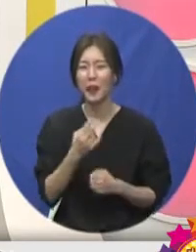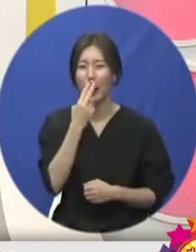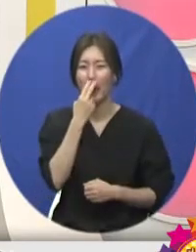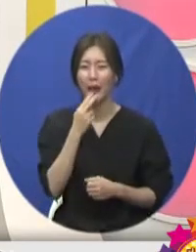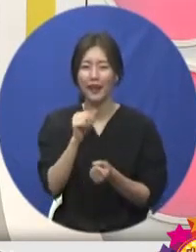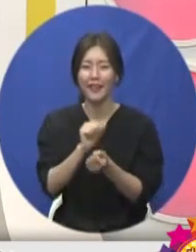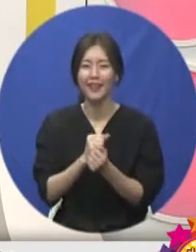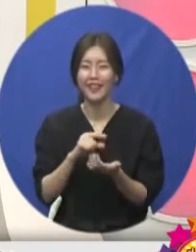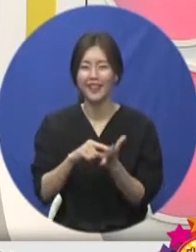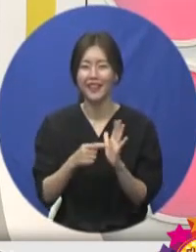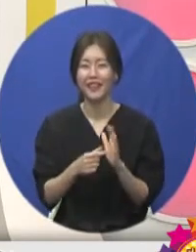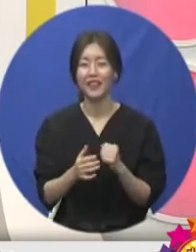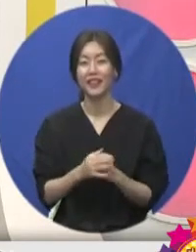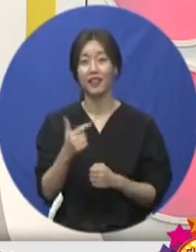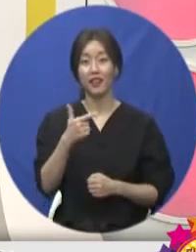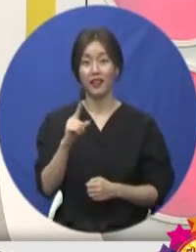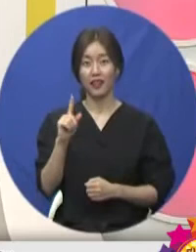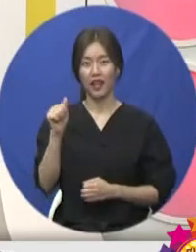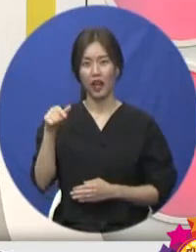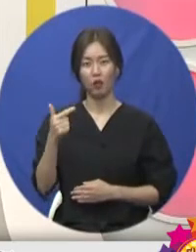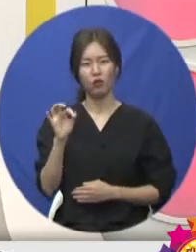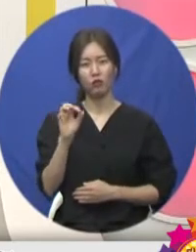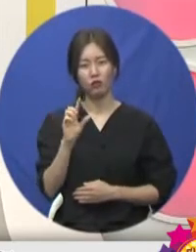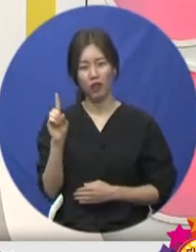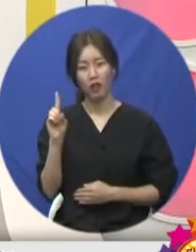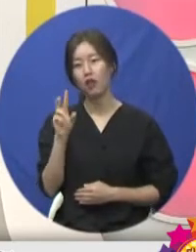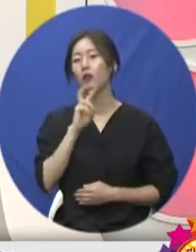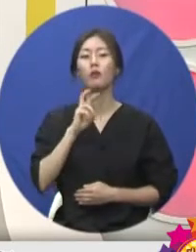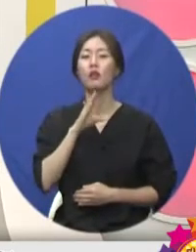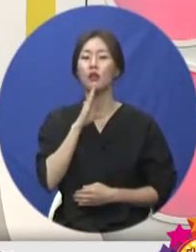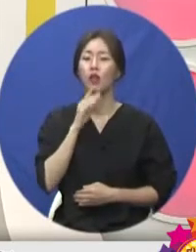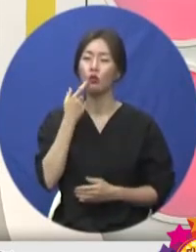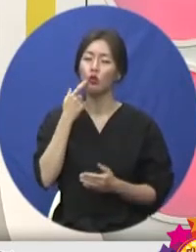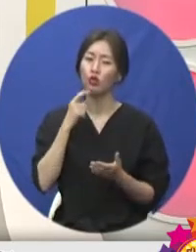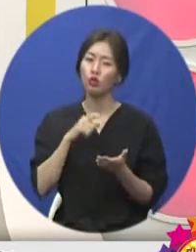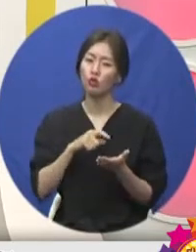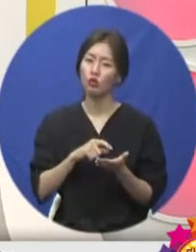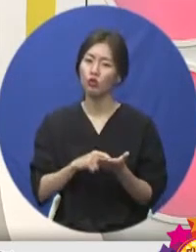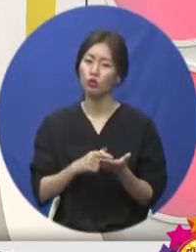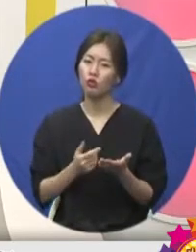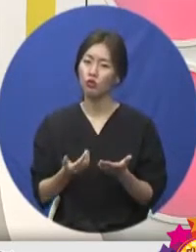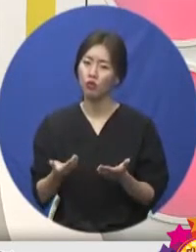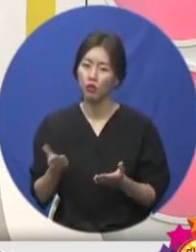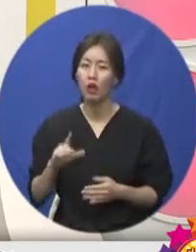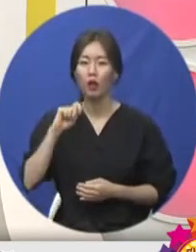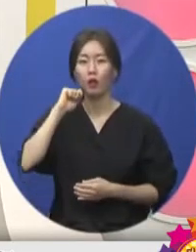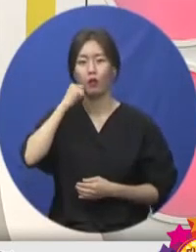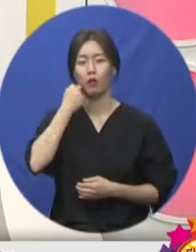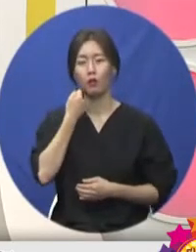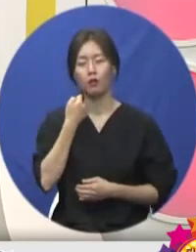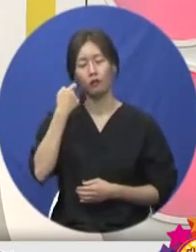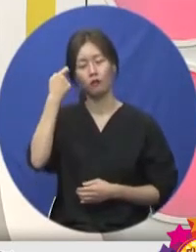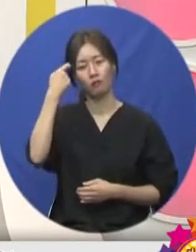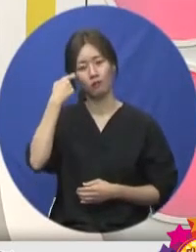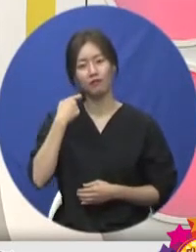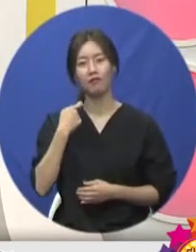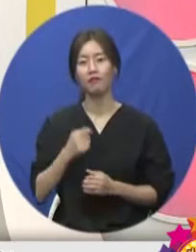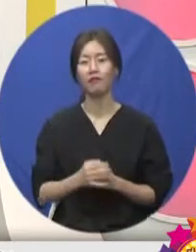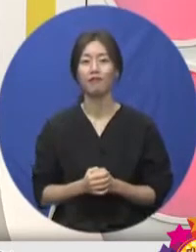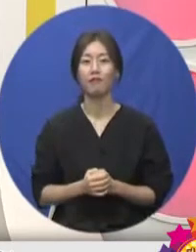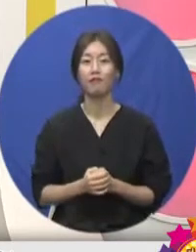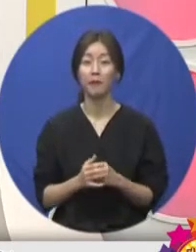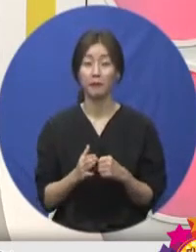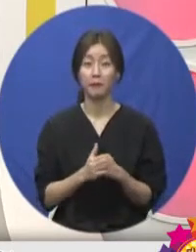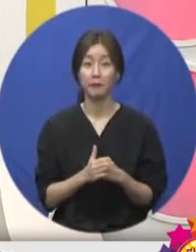참 나훈아 노래가 그렇게 어려워요. 쉬우면서도 네. 어려워요 이게. 네, 쉬우면서도 어려워요. 네. 네. 그래서